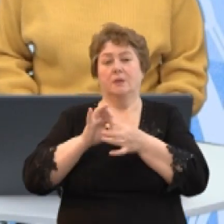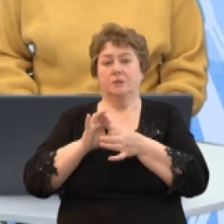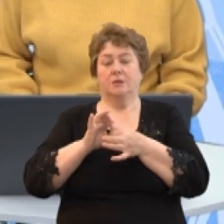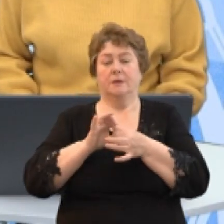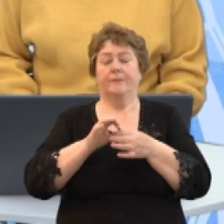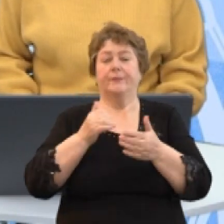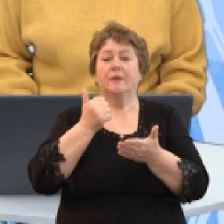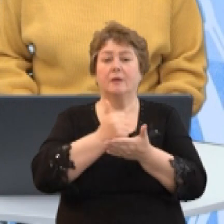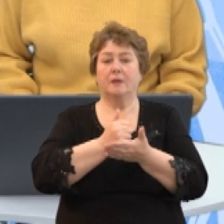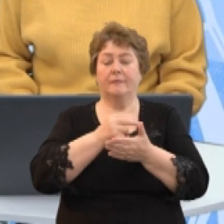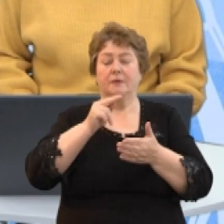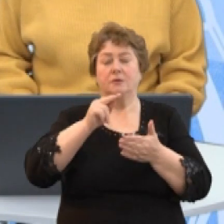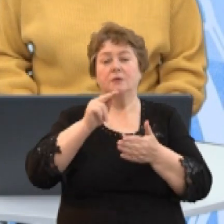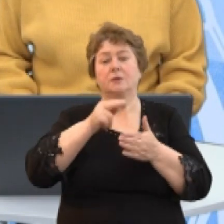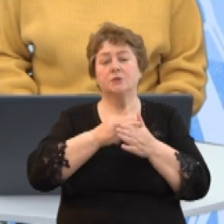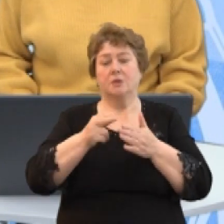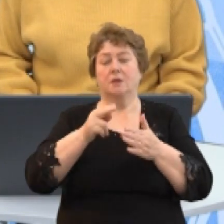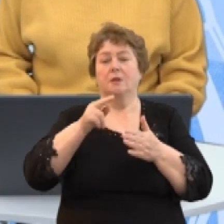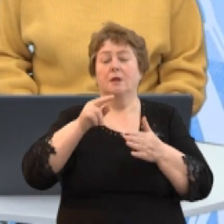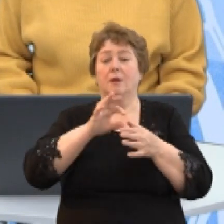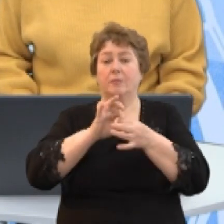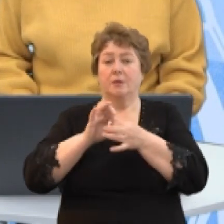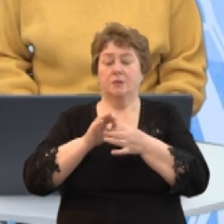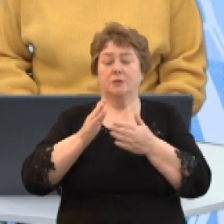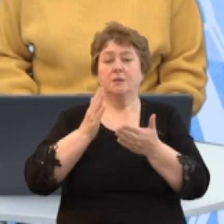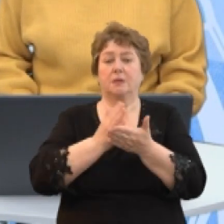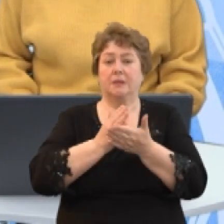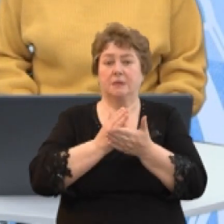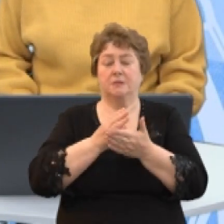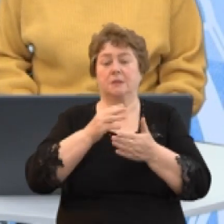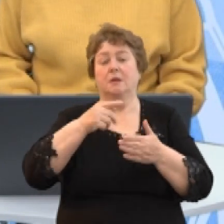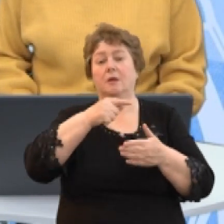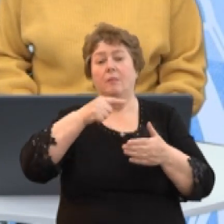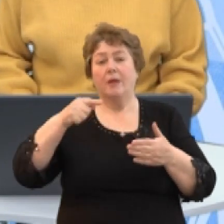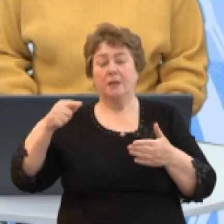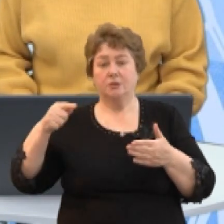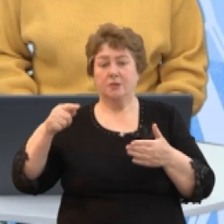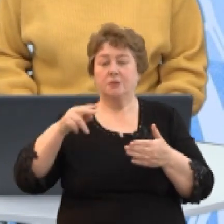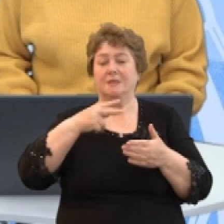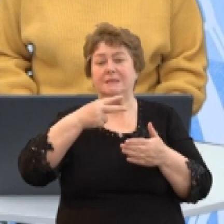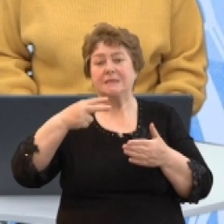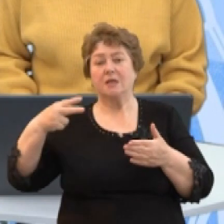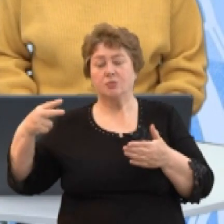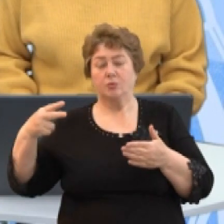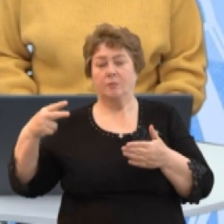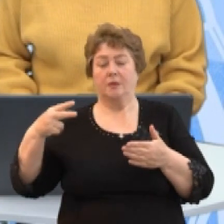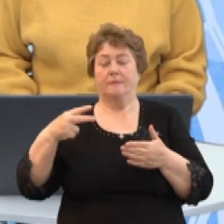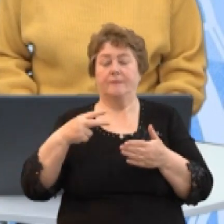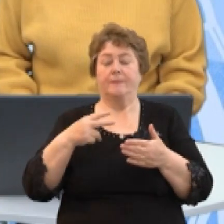главным членом предложения относятся подлежащее и сказуемое подлежащие